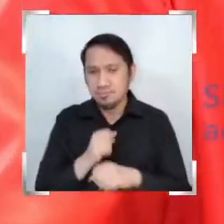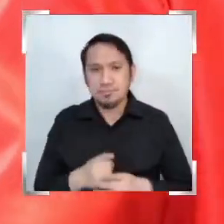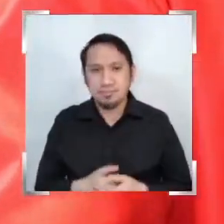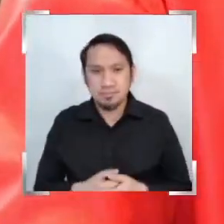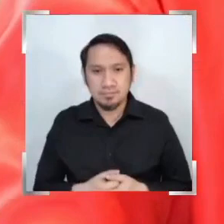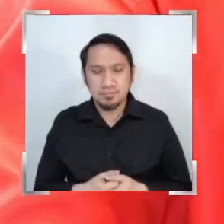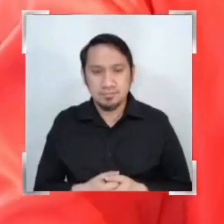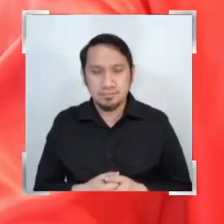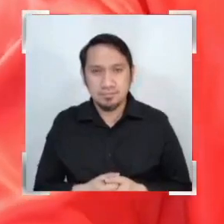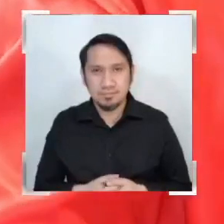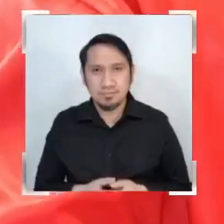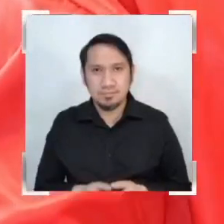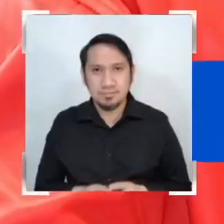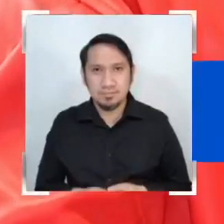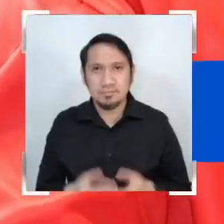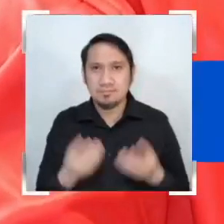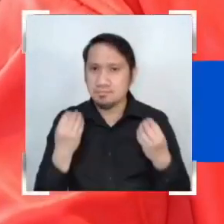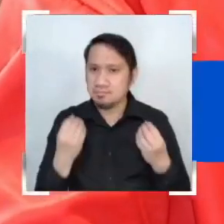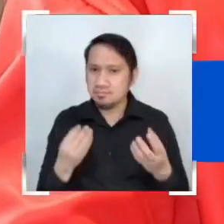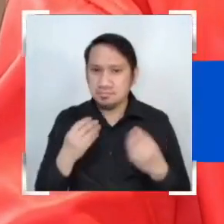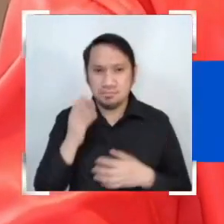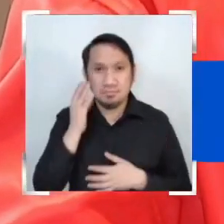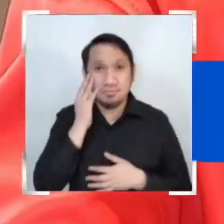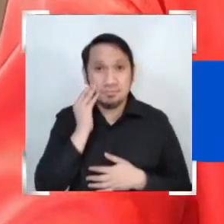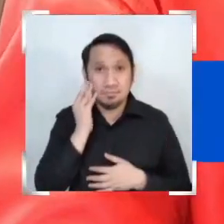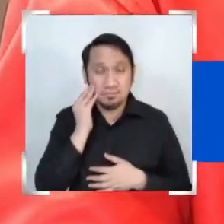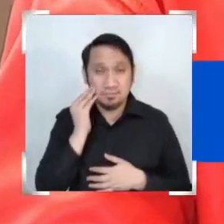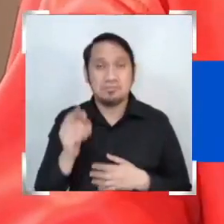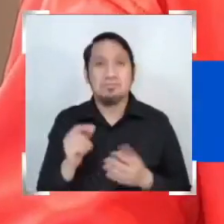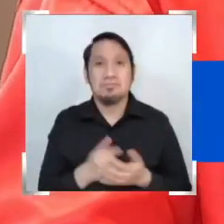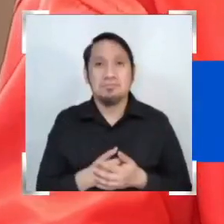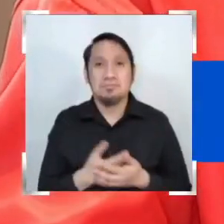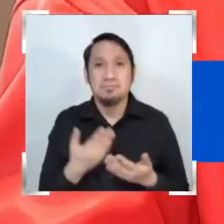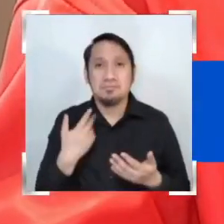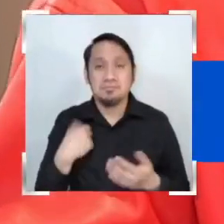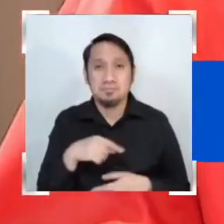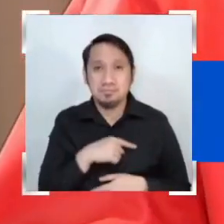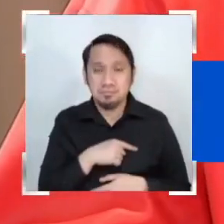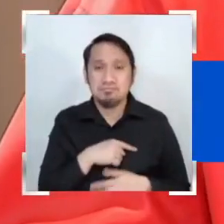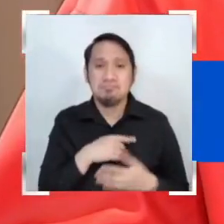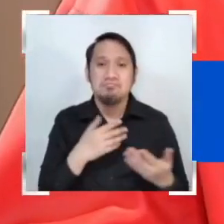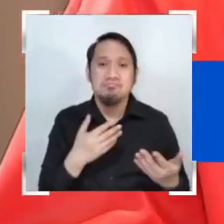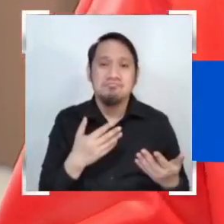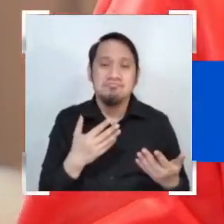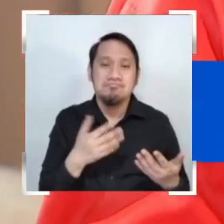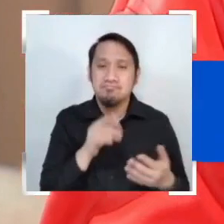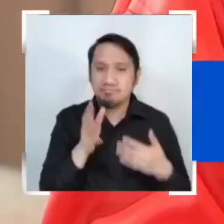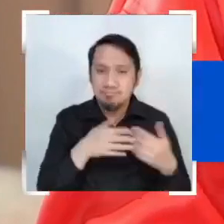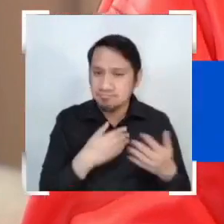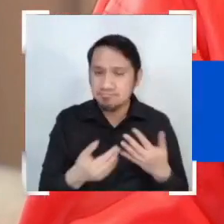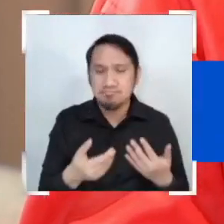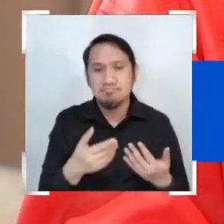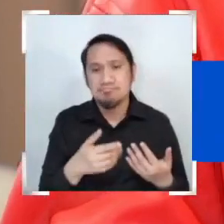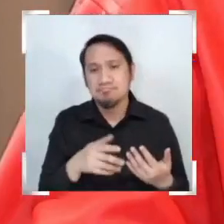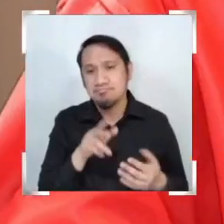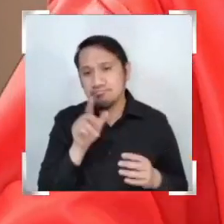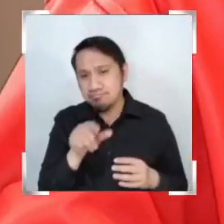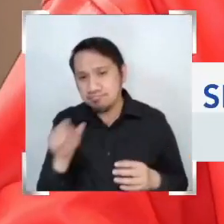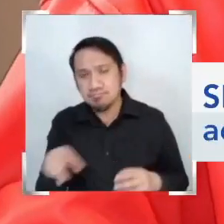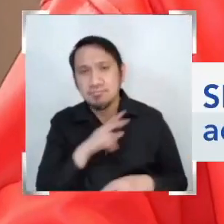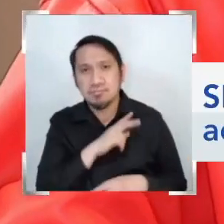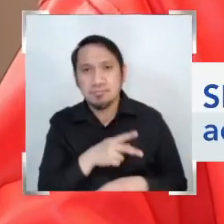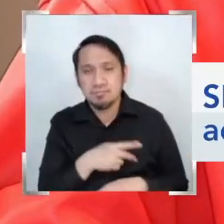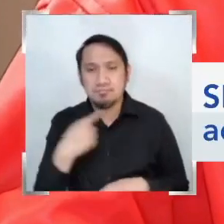Marami po kami napagdaanan sa group and as an individual, marami po kami na-experience. And, you know, sa journey na